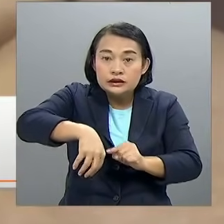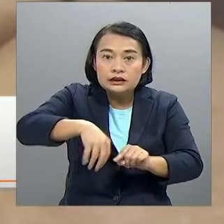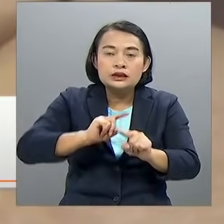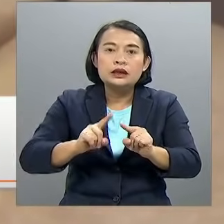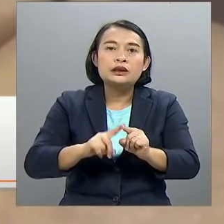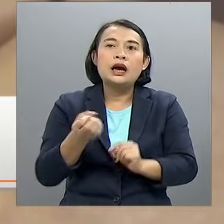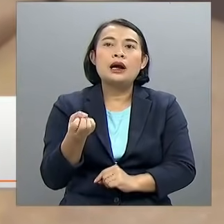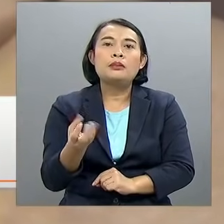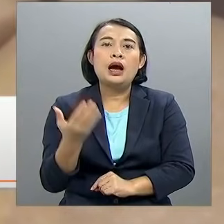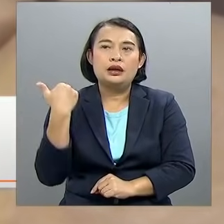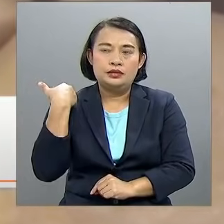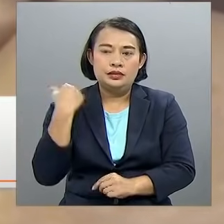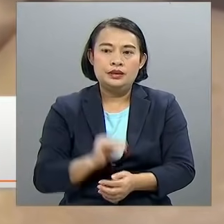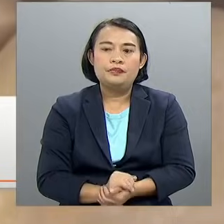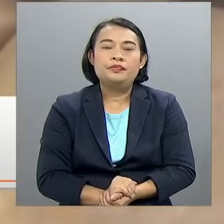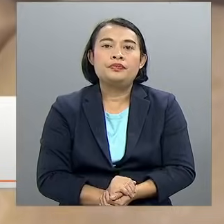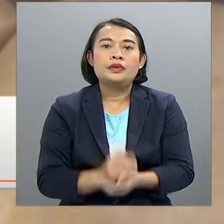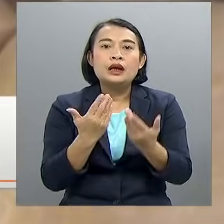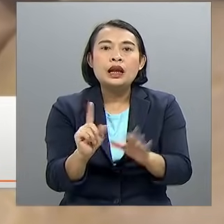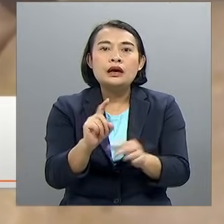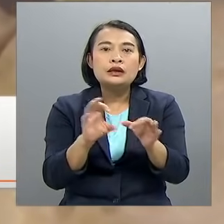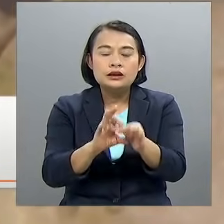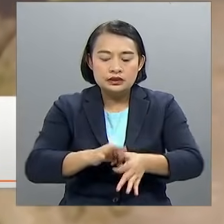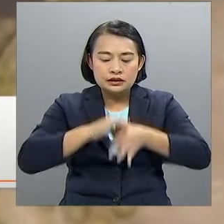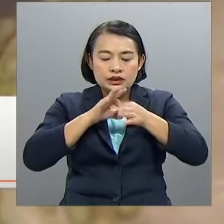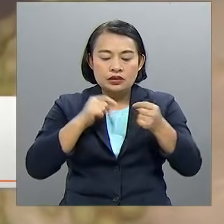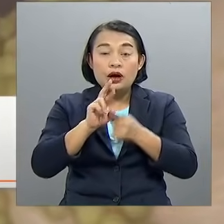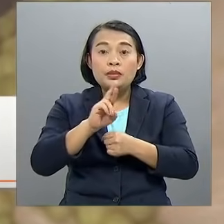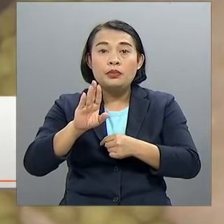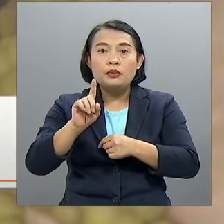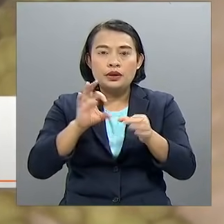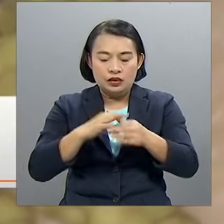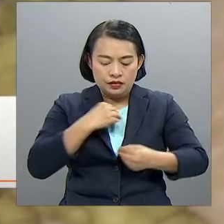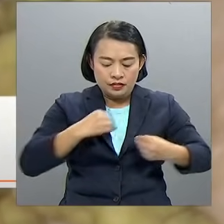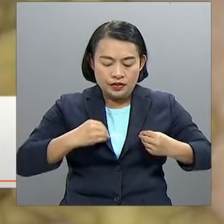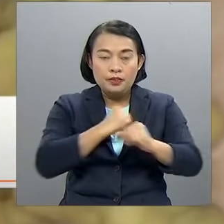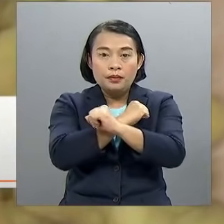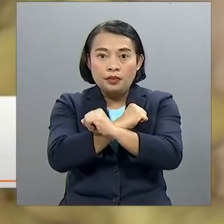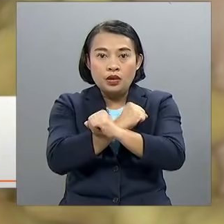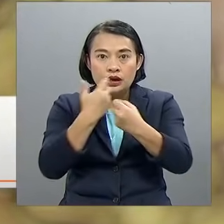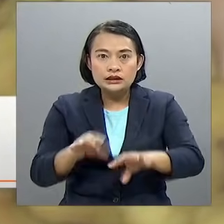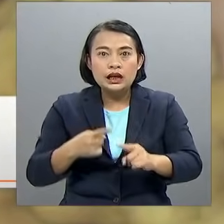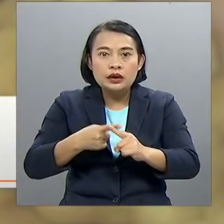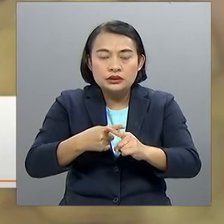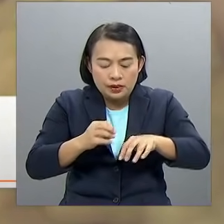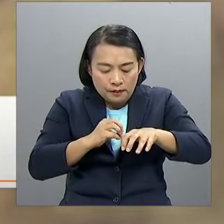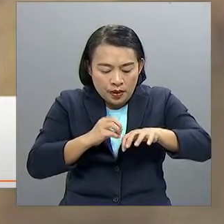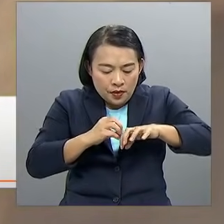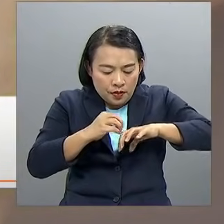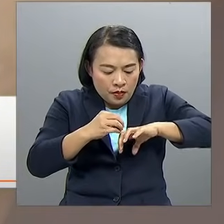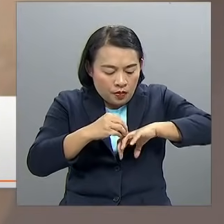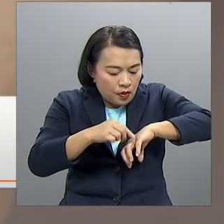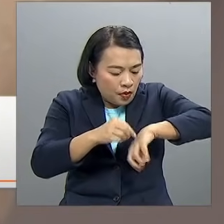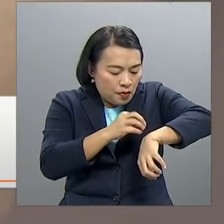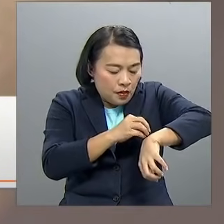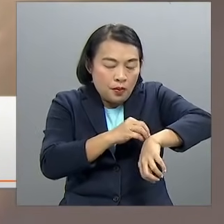หมดนะฮะผลึกนะเนี่ยจะมีผลกระตุ้นระบบภูมิคุ้มกันทำให้เกิดกระบวนการอักเสบตามมานั่นเองมาดูกันหน่อยนะครับว่าโรคเก๊าพบ